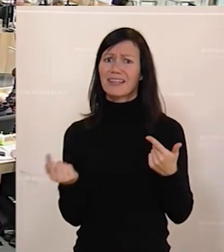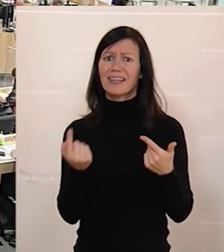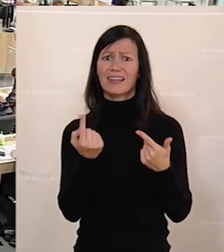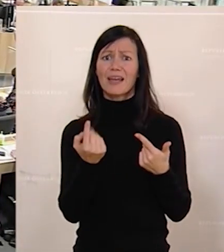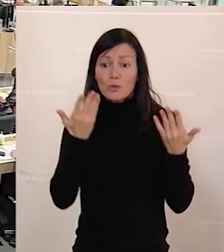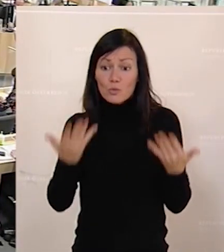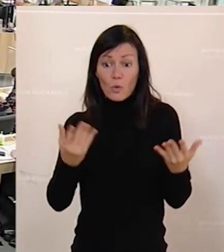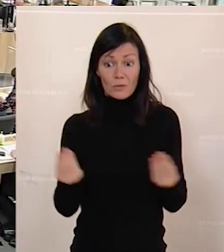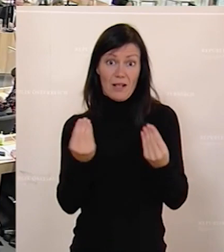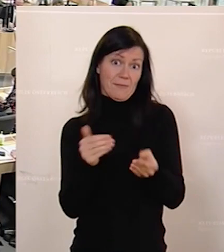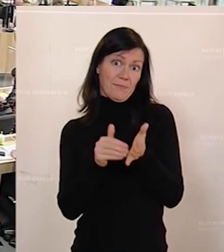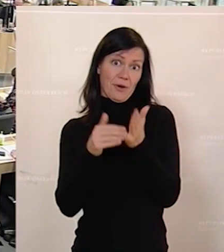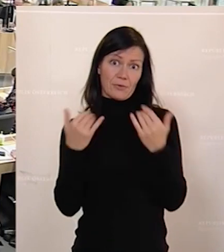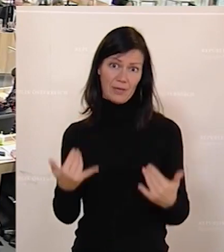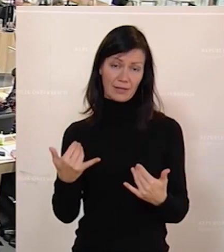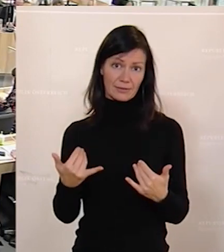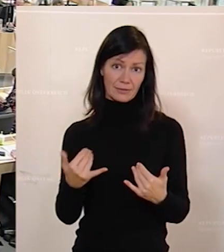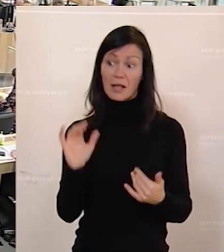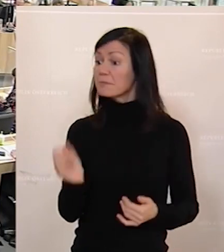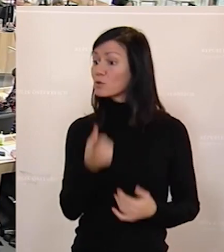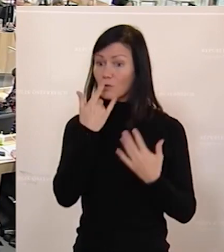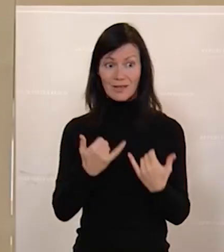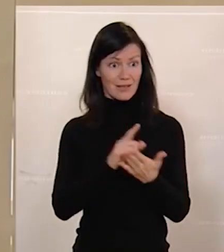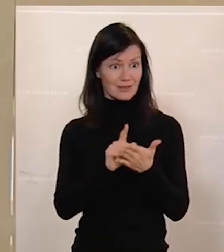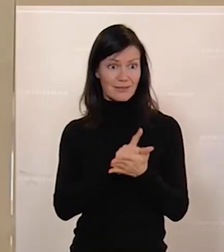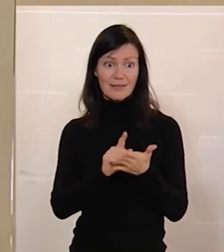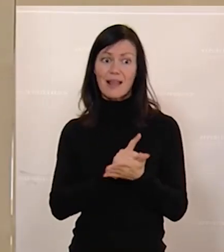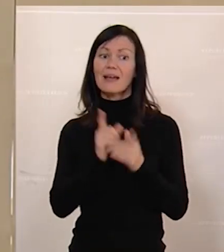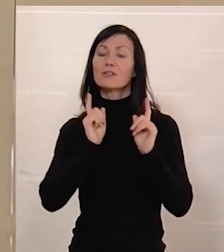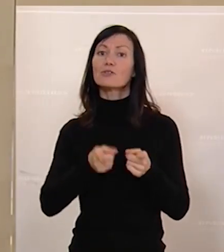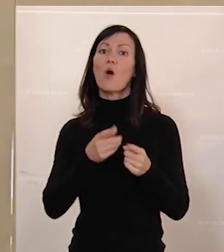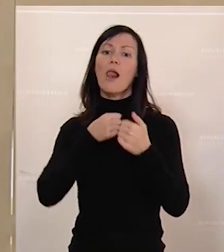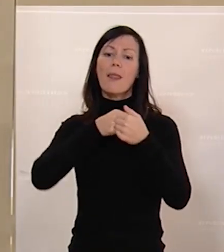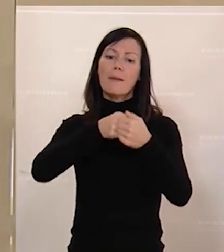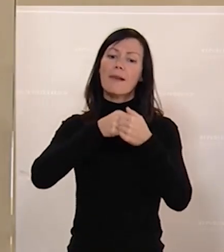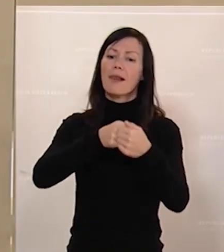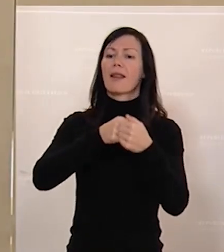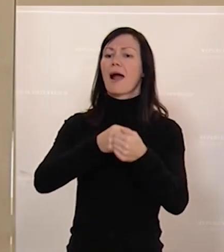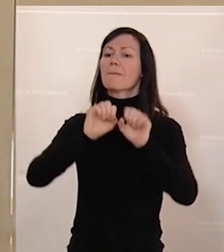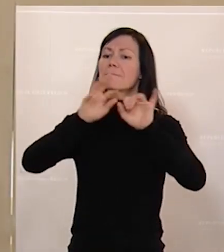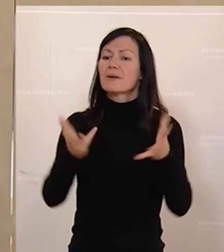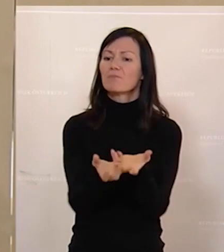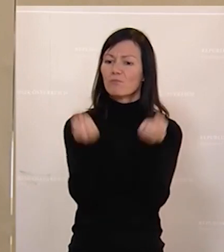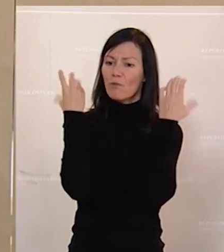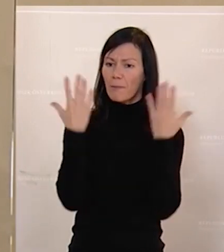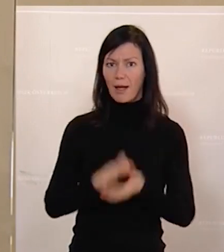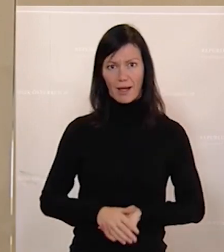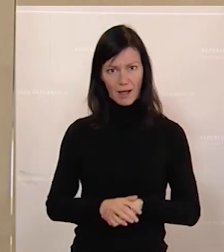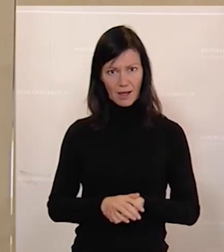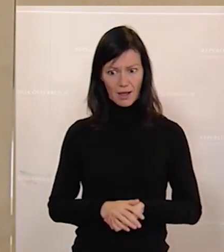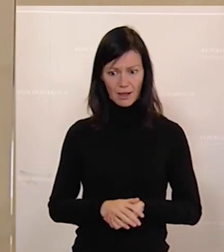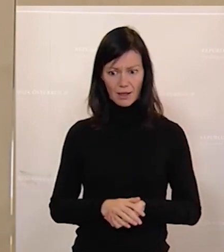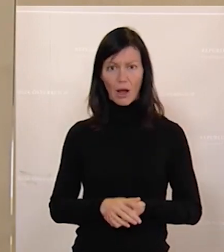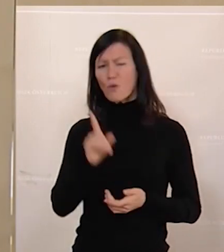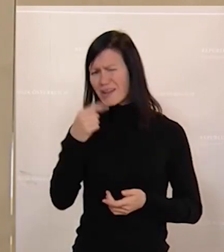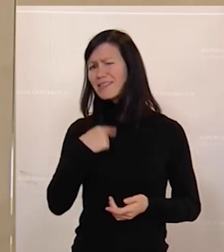auch in diesen Zeiten, wo es darum geht, die Pandemie zu bekämpfen. Und ich habe das gerade vorher gesagt, wir alle tragen eine Verantwortung